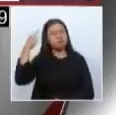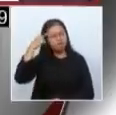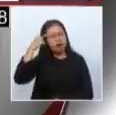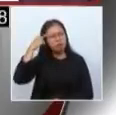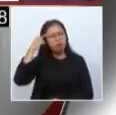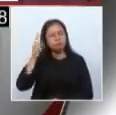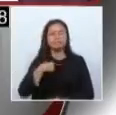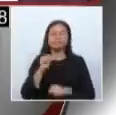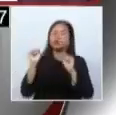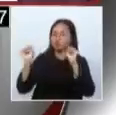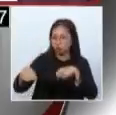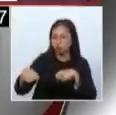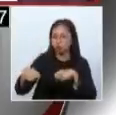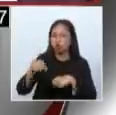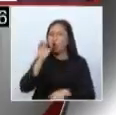mencari aman.